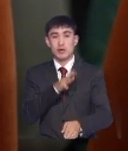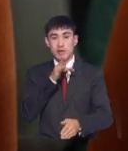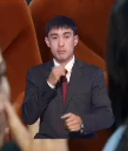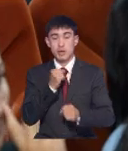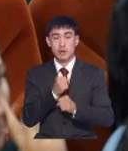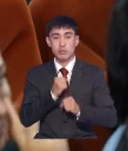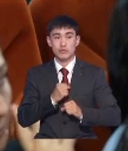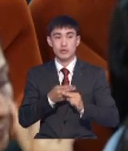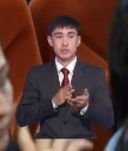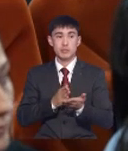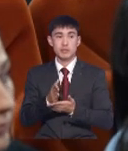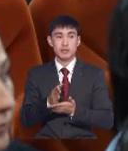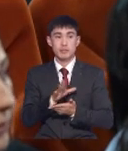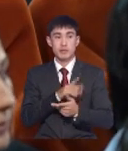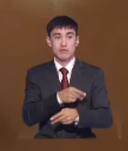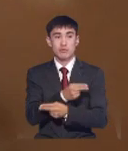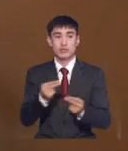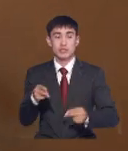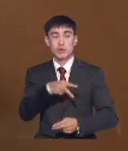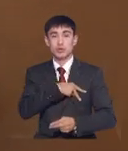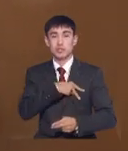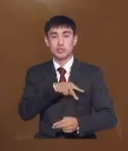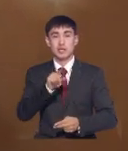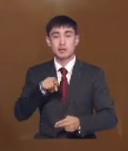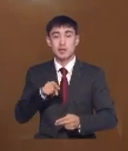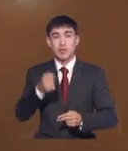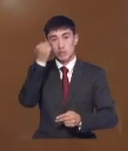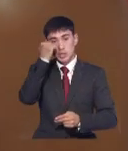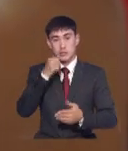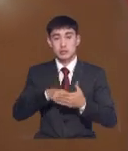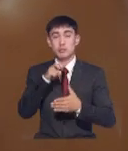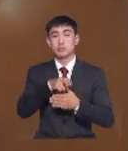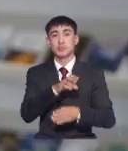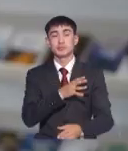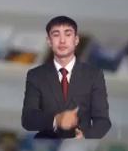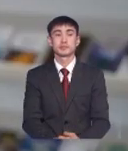проработавшим в этой отрасли были вручены нагрудные знаки и благодарственные